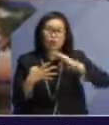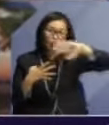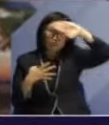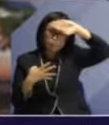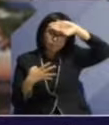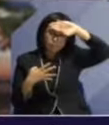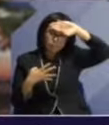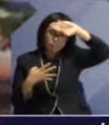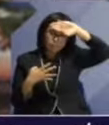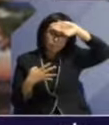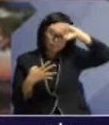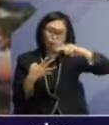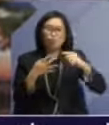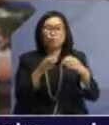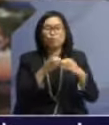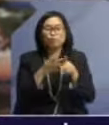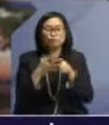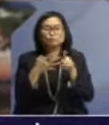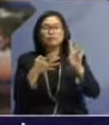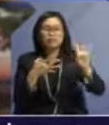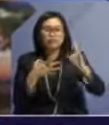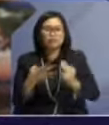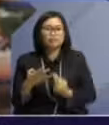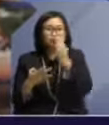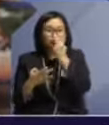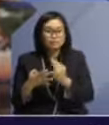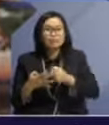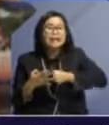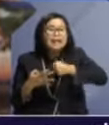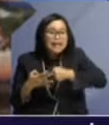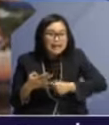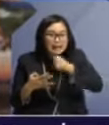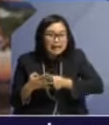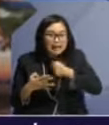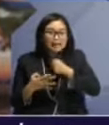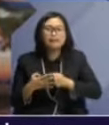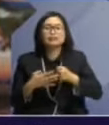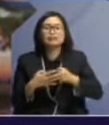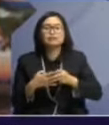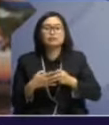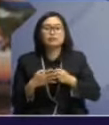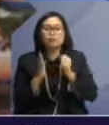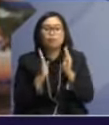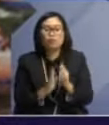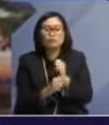คประจำตัว7กลุ่มนะคะโรคทางเดินหายใจกลุ่มผู้สูงอายุ60ปีขึ้นไปและกลุ่มเจ้าหน้า